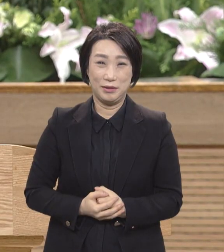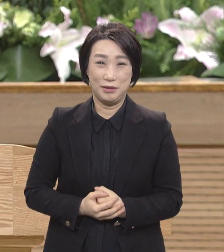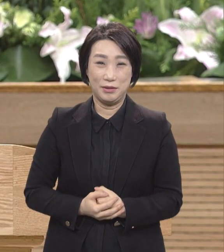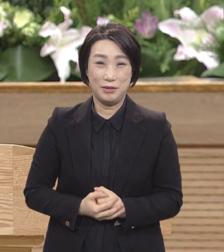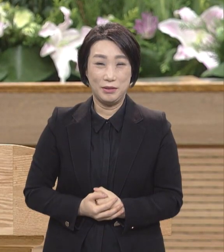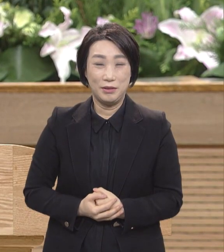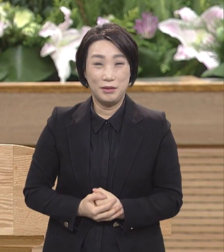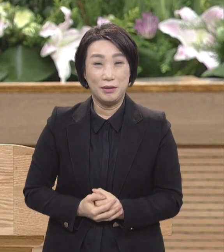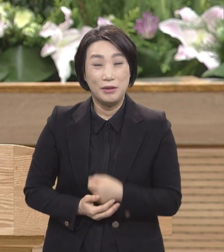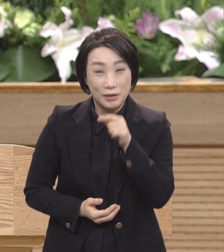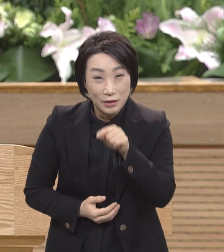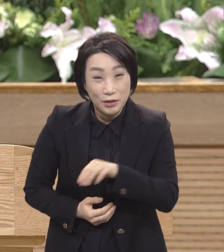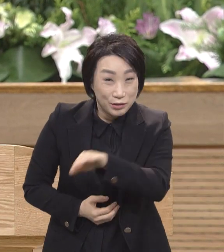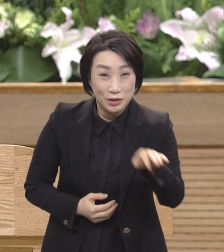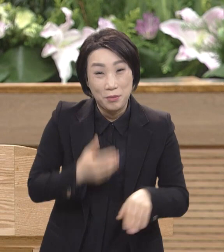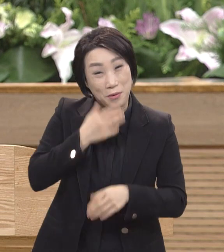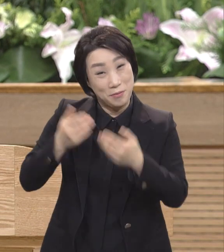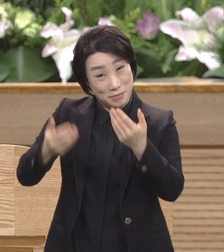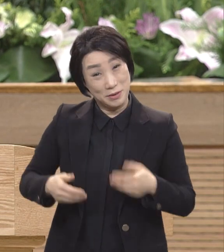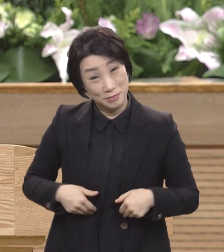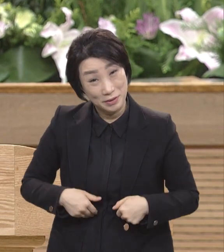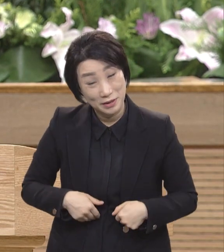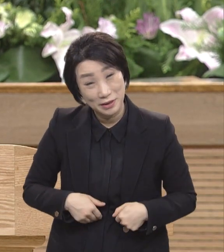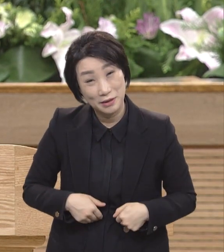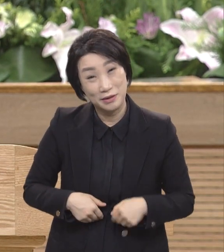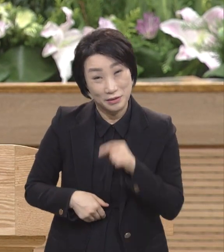응? 그리고 우리가 복받아야지.